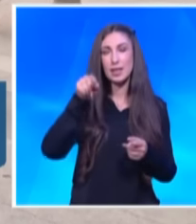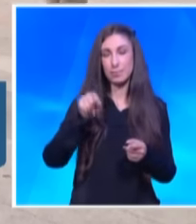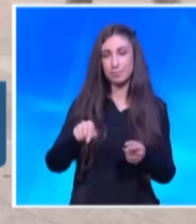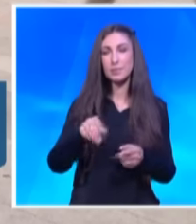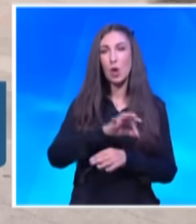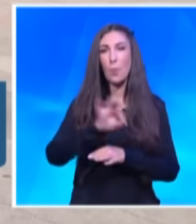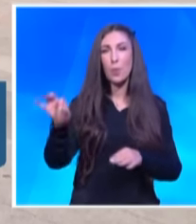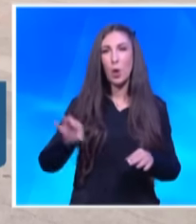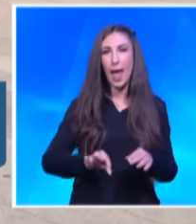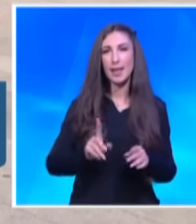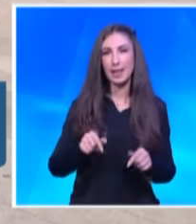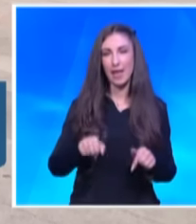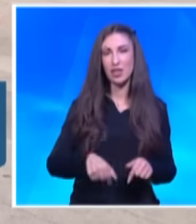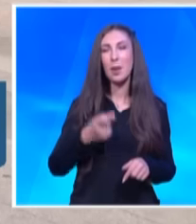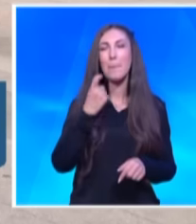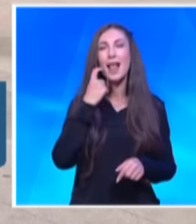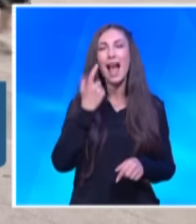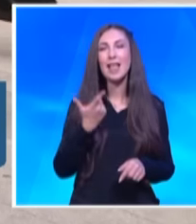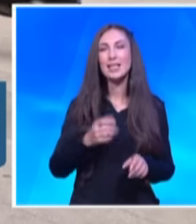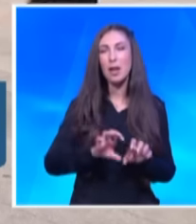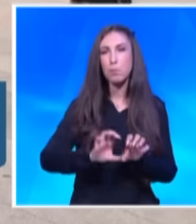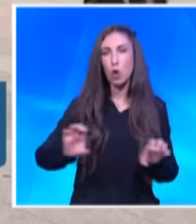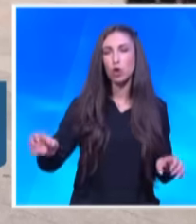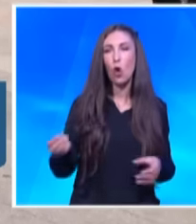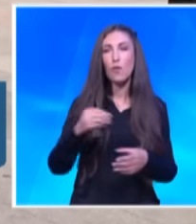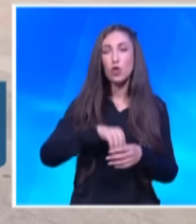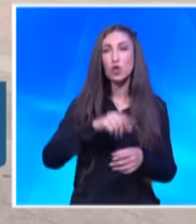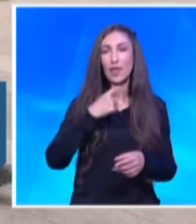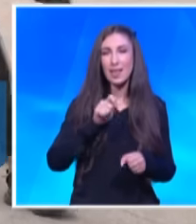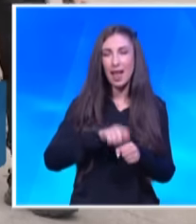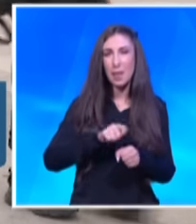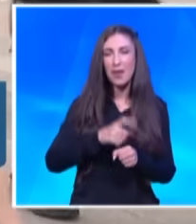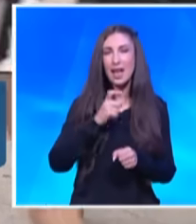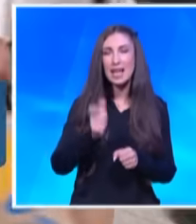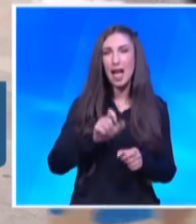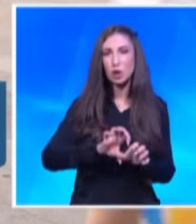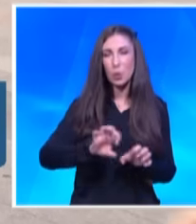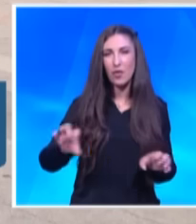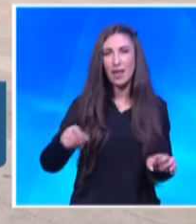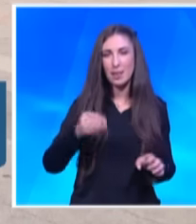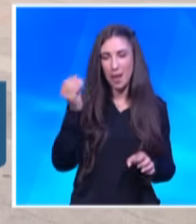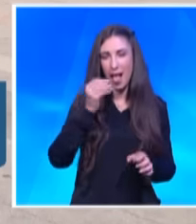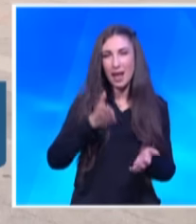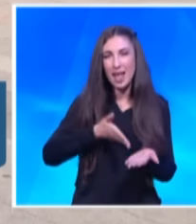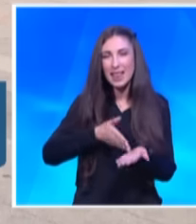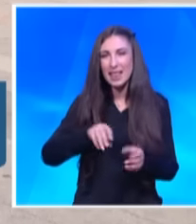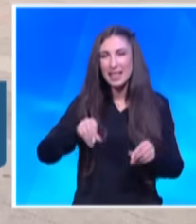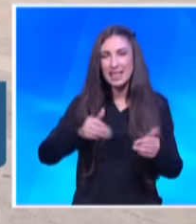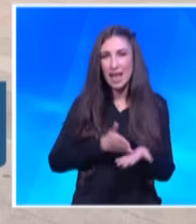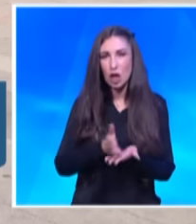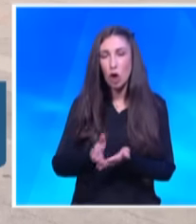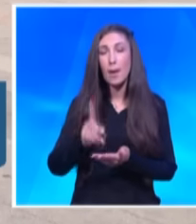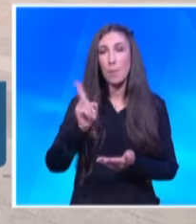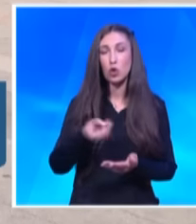проект, наричан у нас най-вече Балкански поток, включва и изграждането на газопровод през територията на България, така че да се